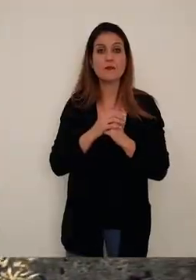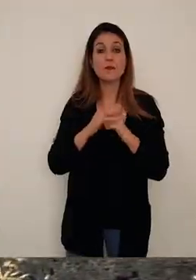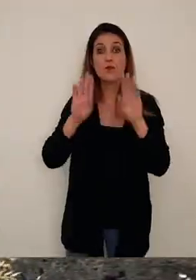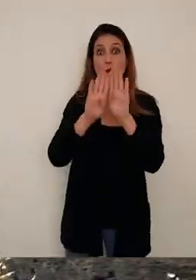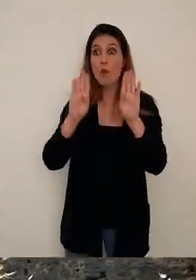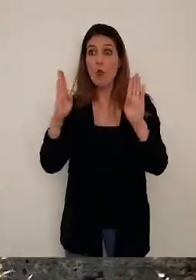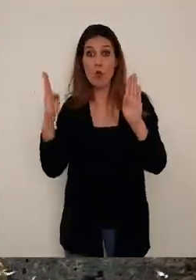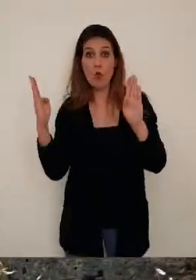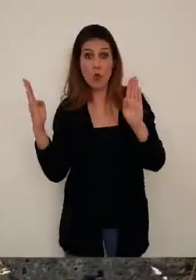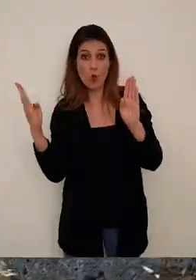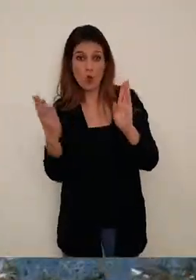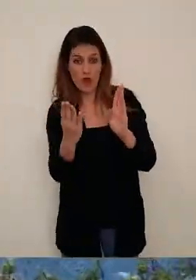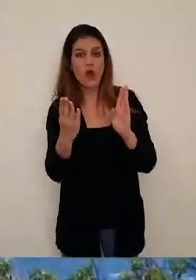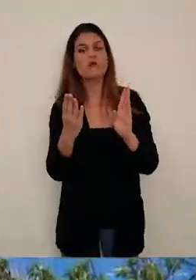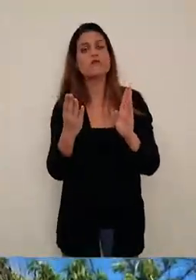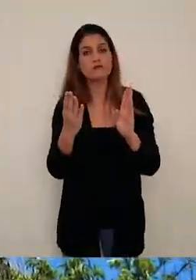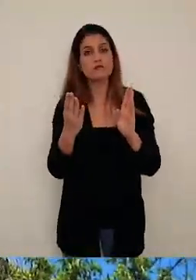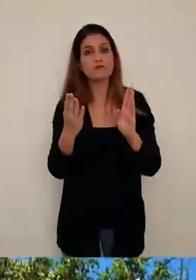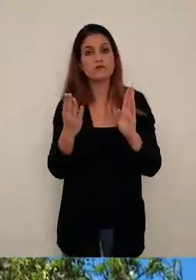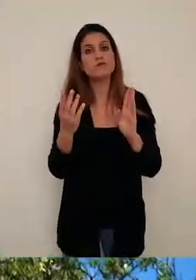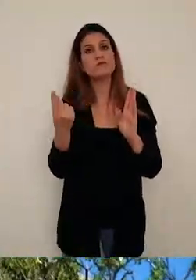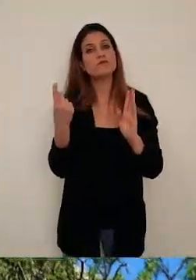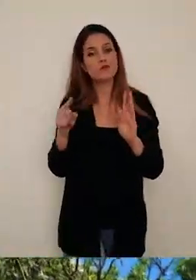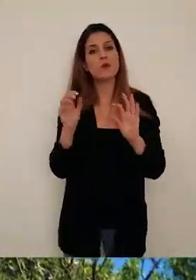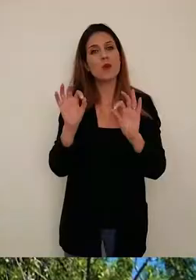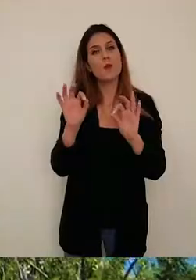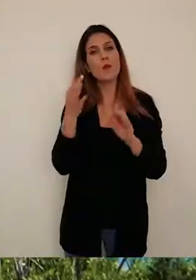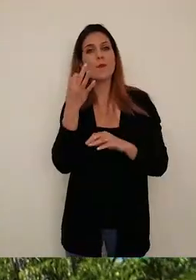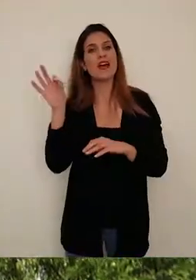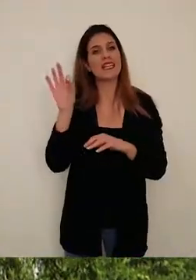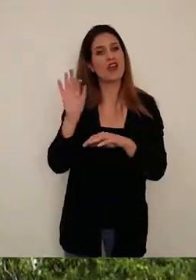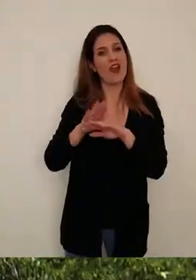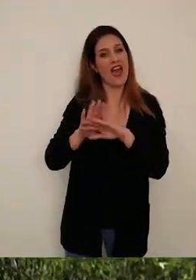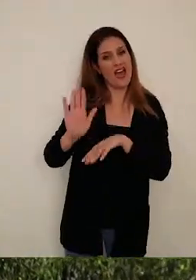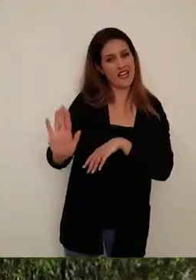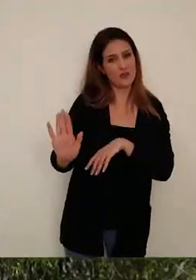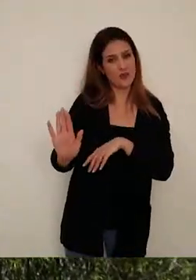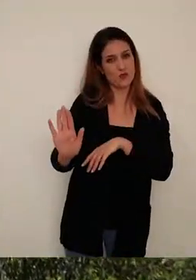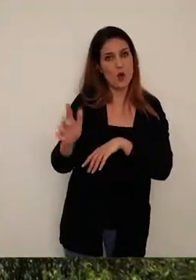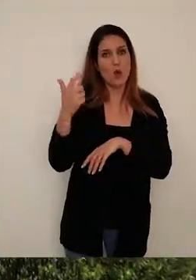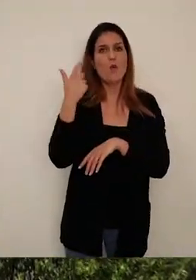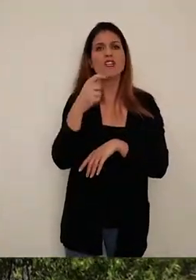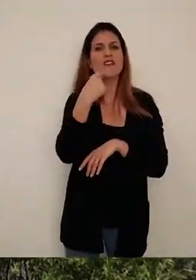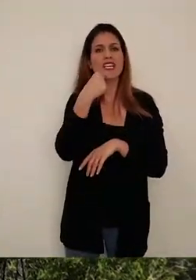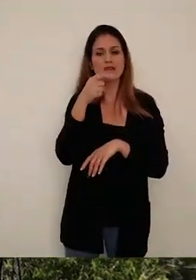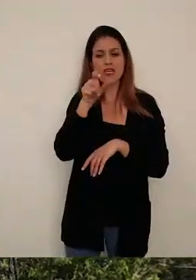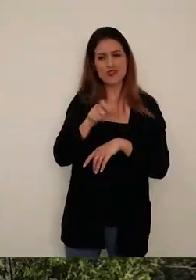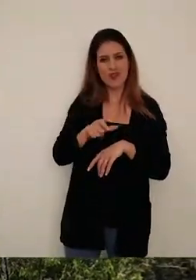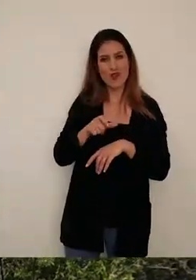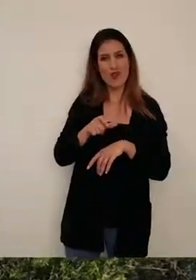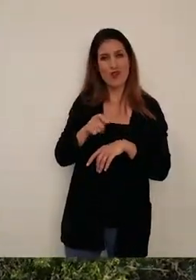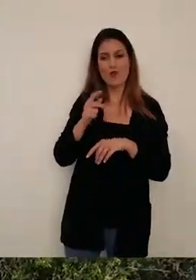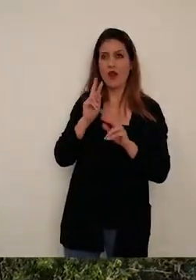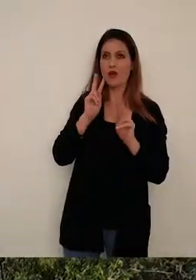La cinta muraria di arenaria locale era la particolarità dell'intero apparato, poiché era in grado di incutere al visitatore